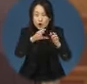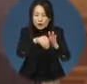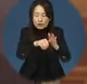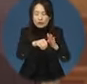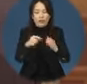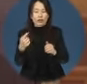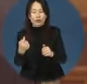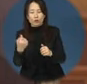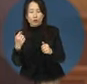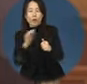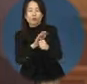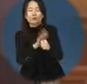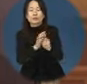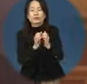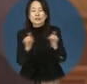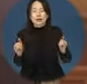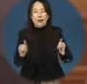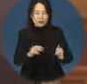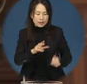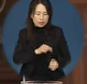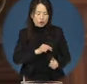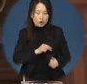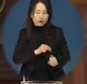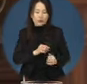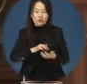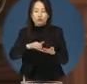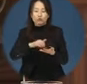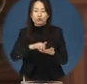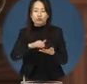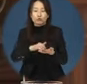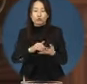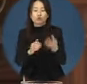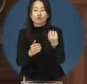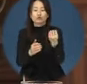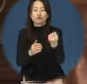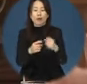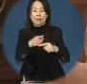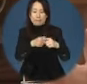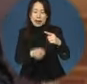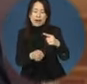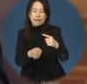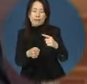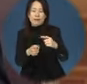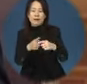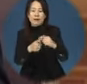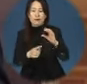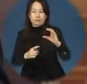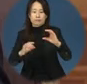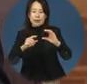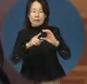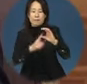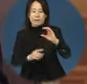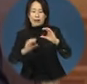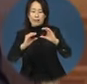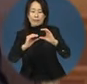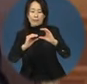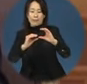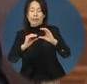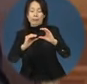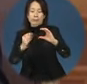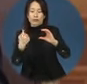원수의 한 반 정도로 할 수 있게 했던 것이 의 원수의 밤 그랬습니다 전체 원수 그러면 다 틀리지 않습니까